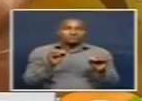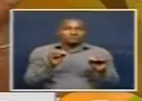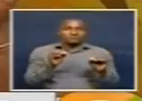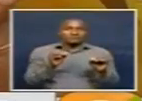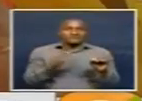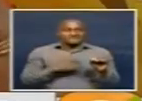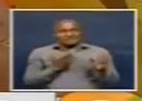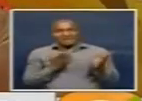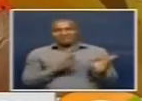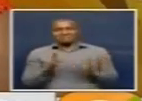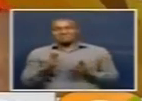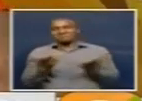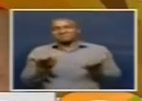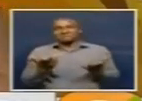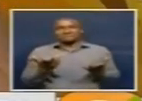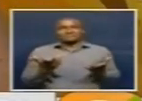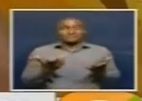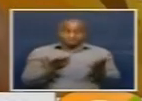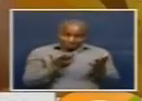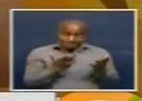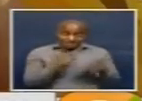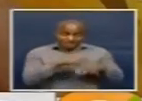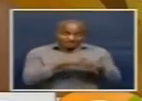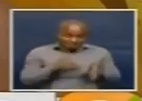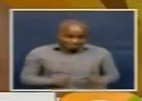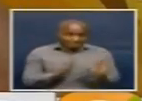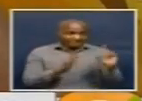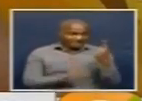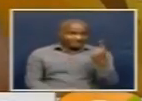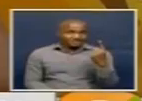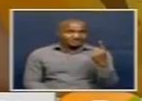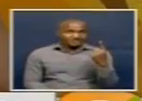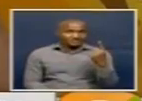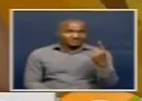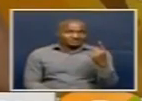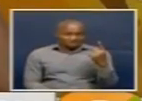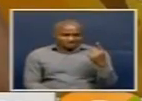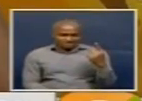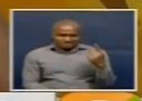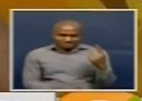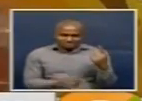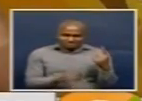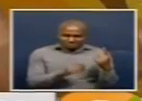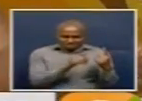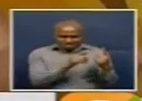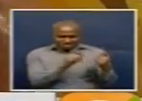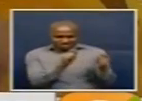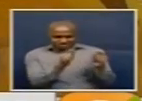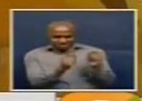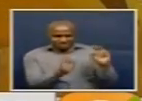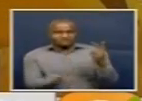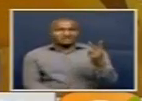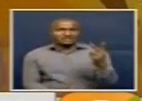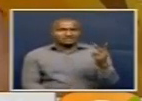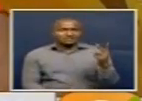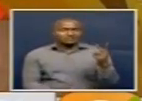kwamba ndio utakuta kwamba saa akizaa mtoto wa kwanza kidogo bwana unamuona siku hizi naona ameanza kubadilika, akifika wa pili